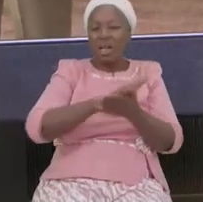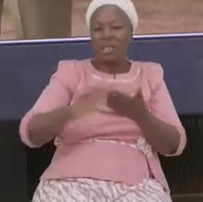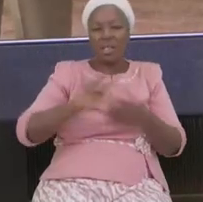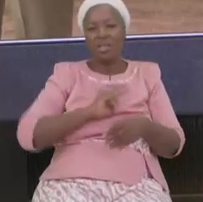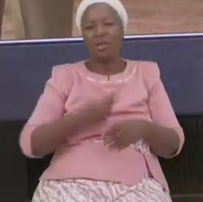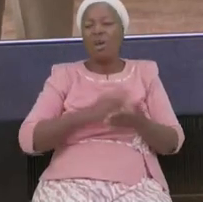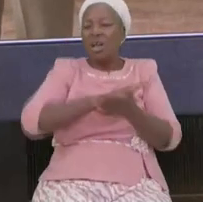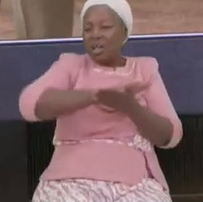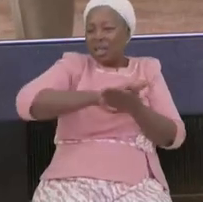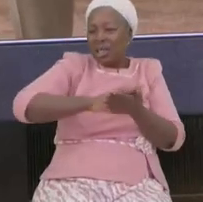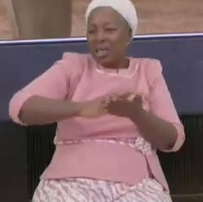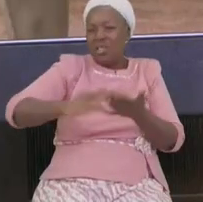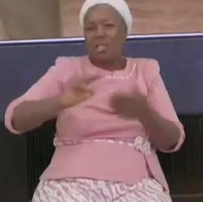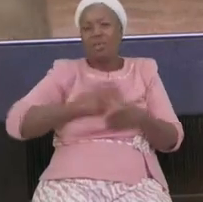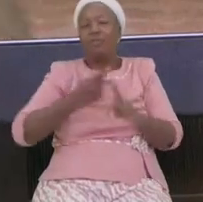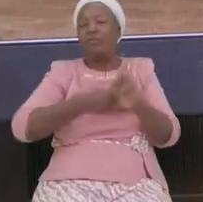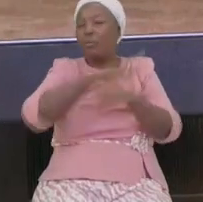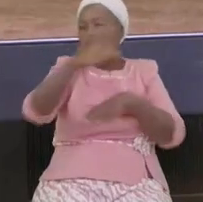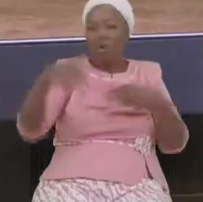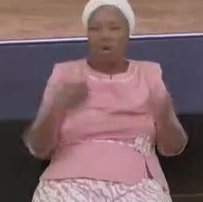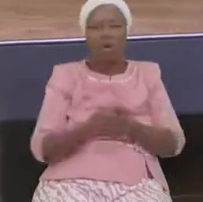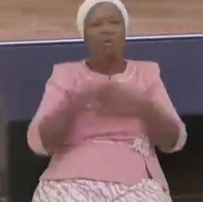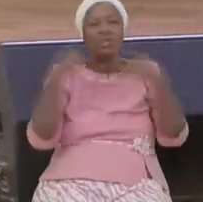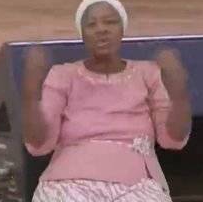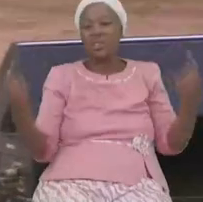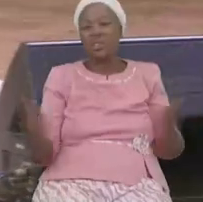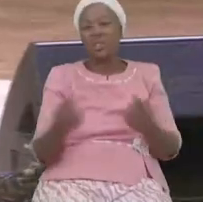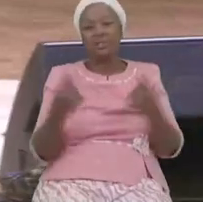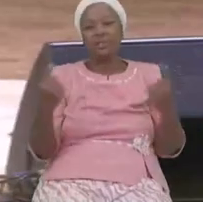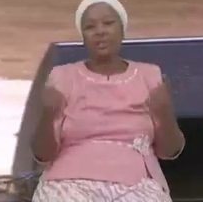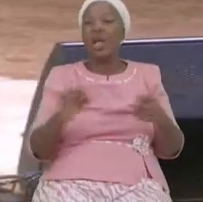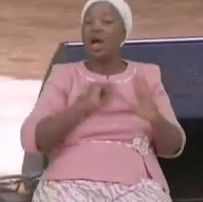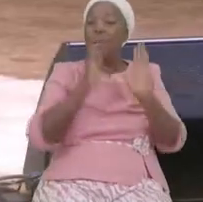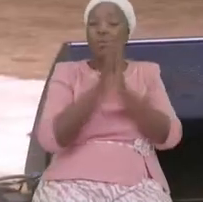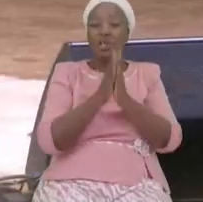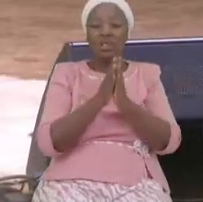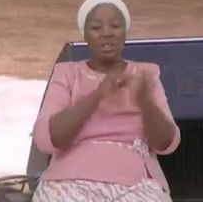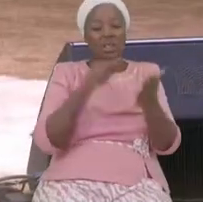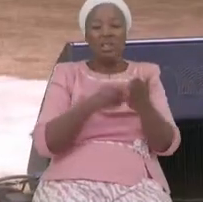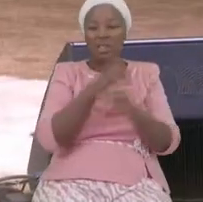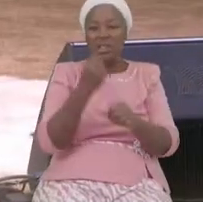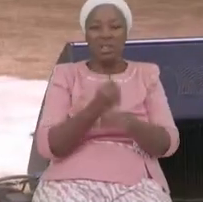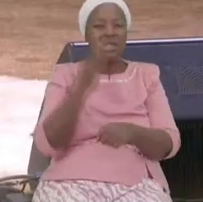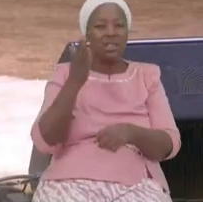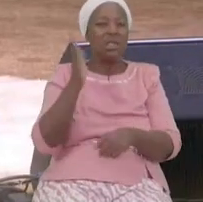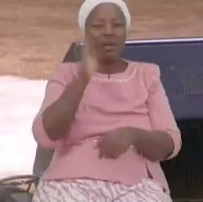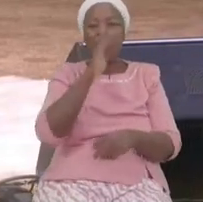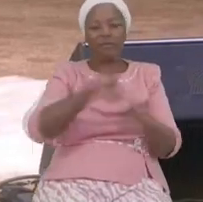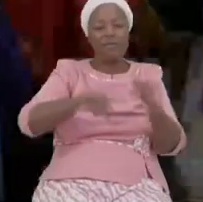nous purifie de toute iniquité, de tout péché. Je prie que cette année, qu'il y ait la communion dans notre